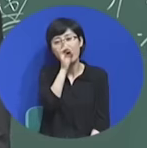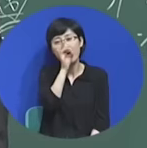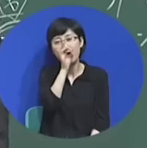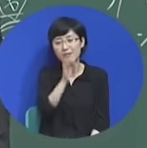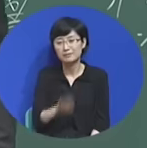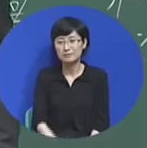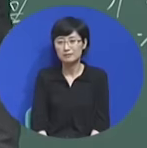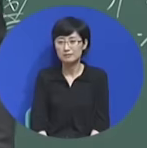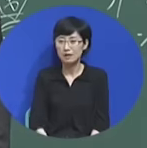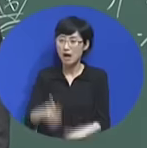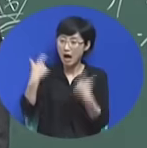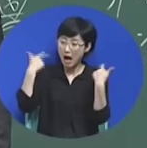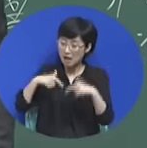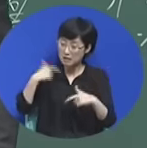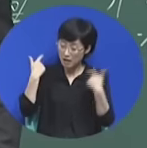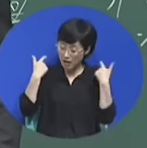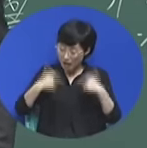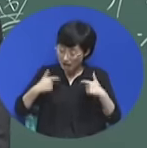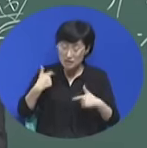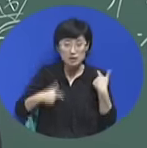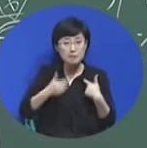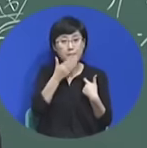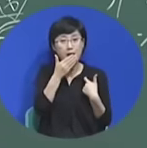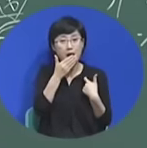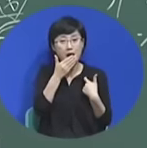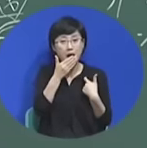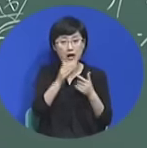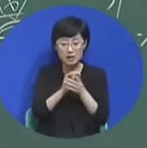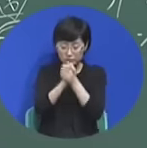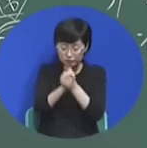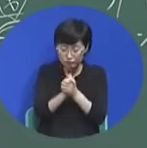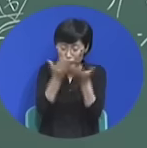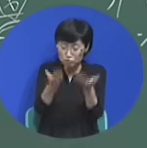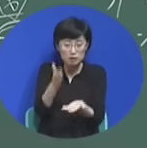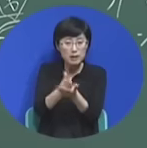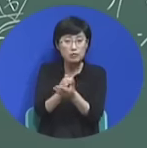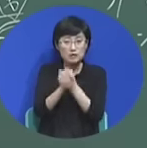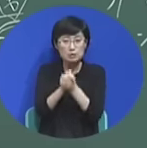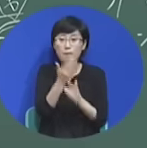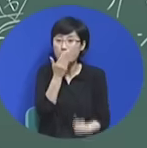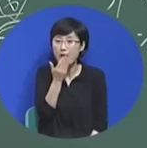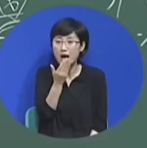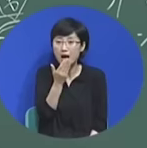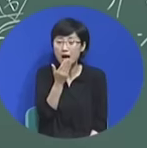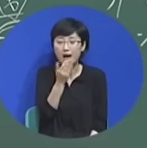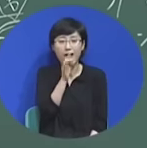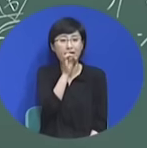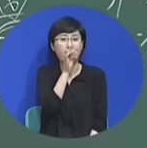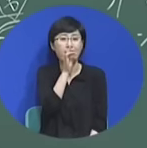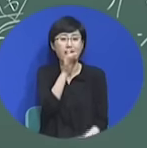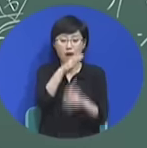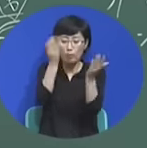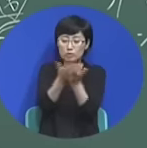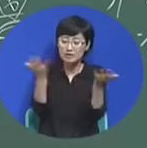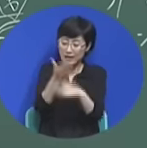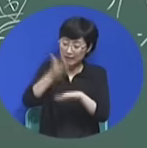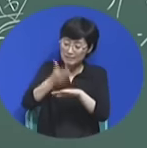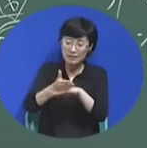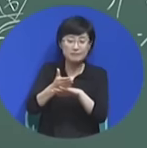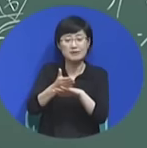뜻인데 뭐 항상 기뻐집니까? 是神的旨意, 但是我们能够常常喜乐. 쉬지 말고 기도 안 되잖아요. 不可能不住的祷告. 범사에 감사 못